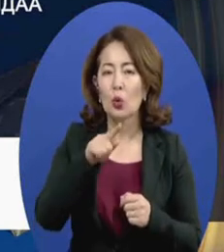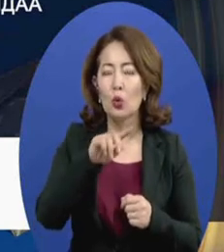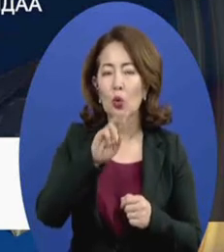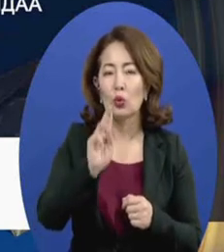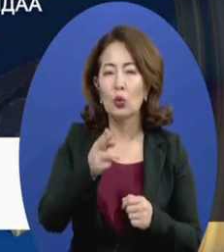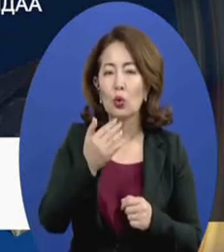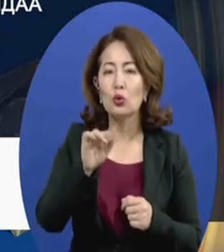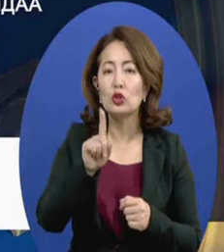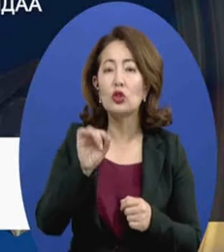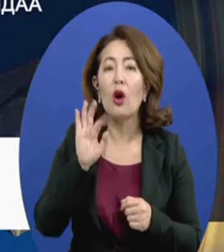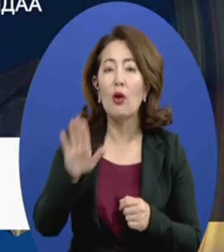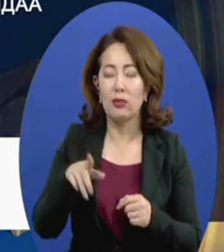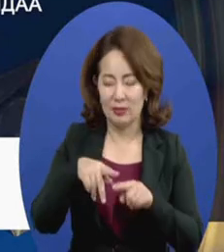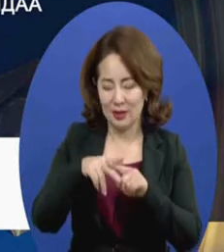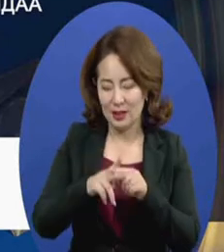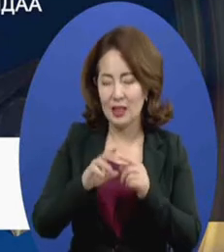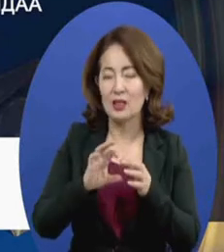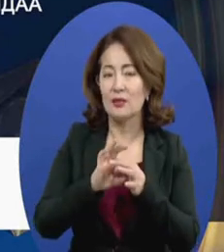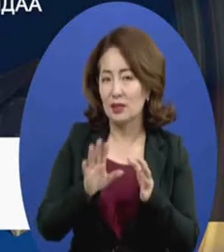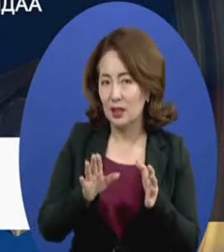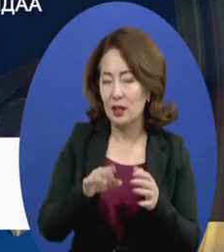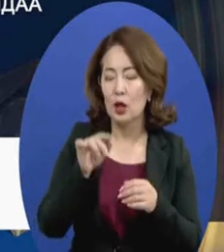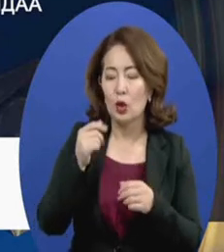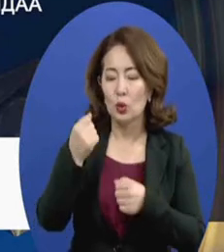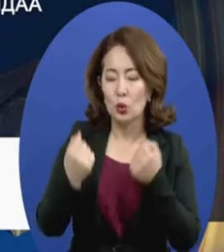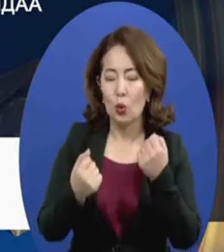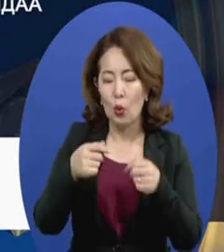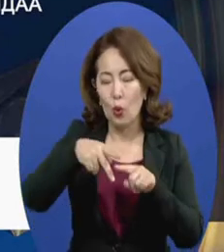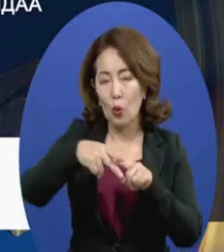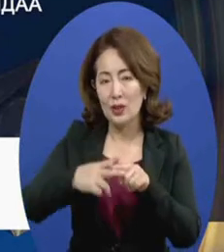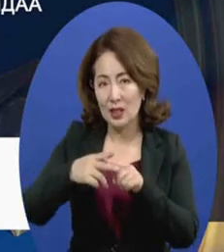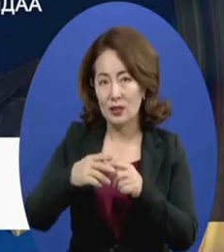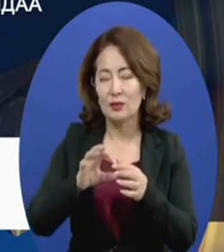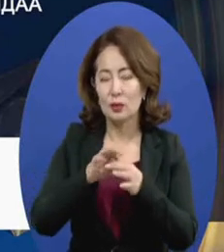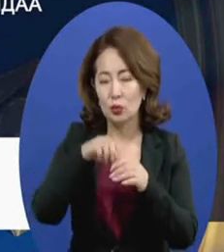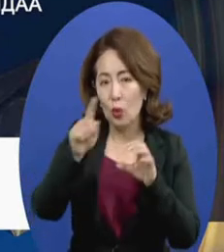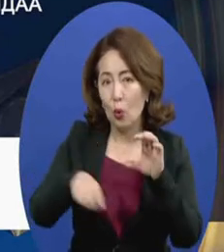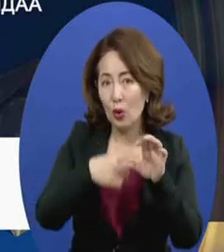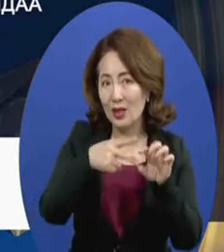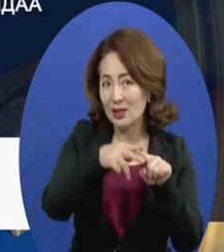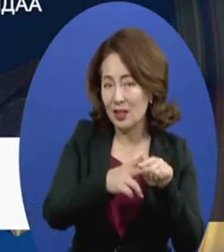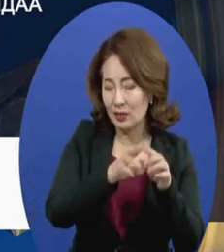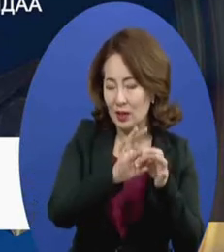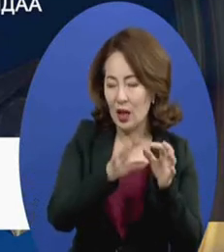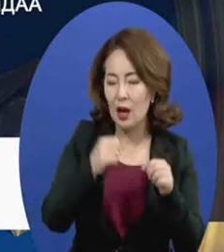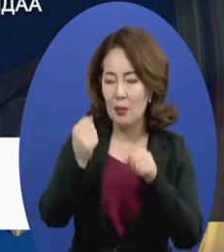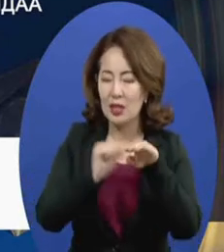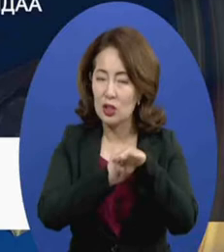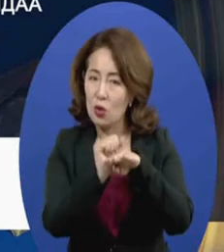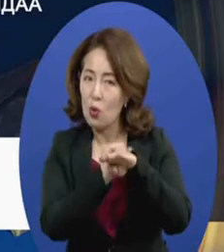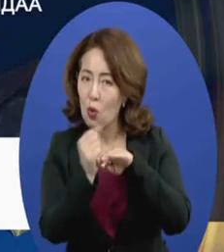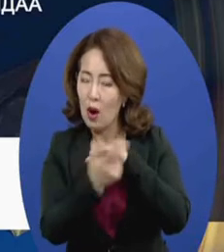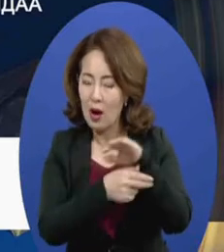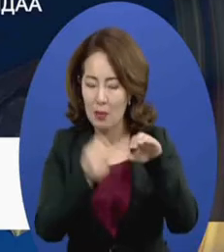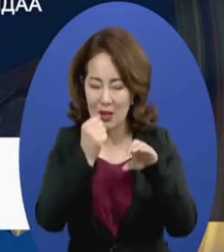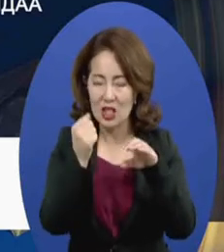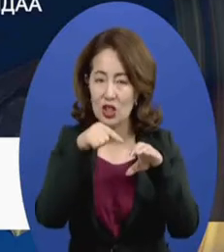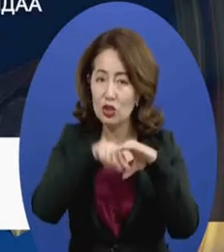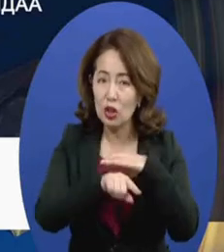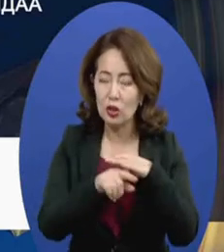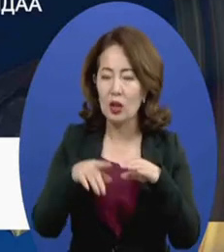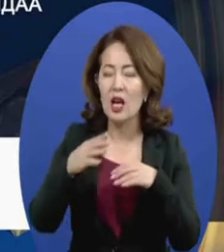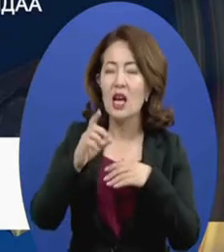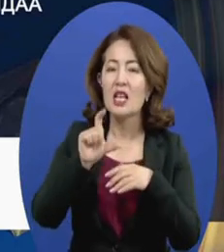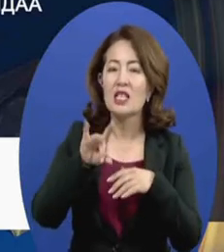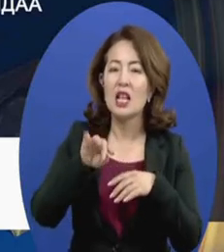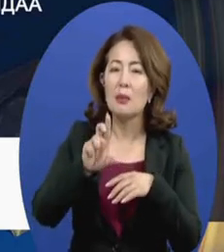засварууд, за дугуй засвар, автомашины угаалга, автомашины тоторлого, автомашины сэлбэг хэрэгсэл, тослогооны